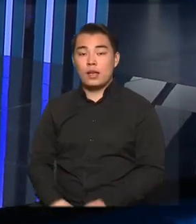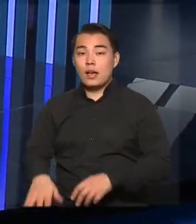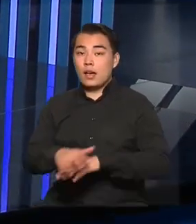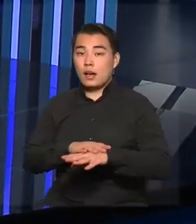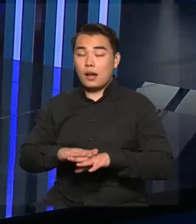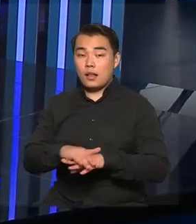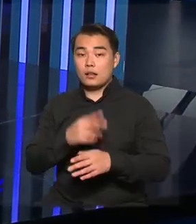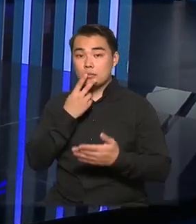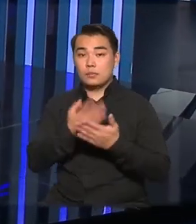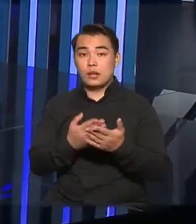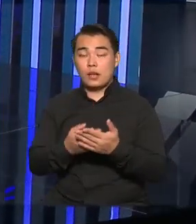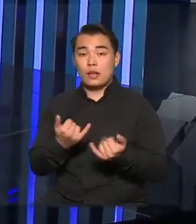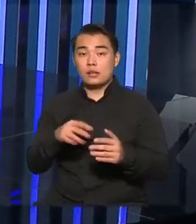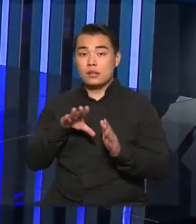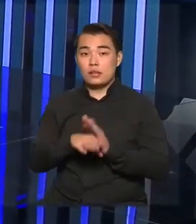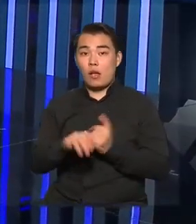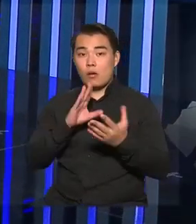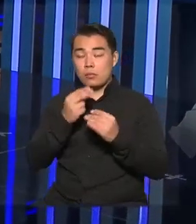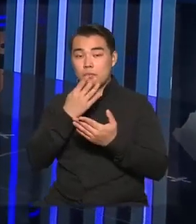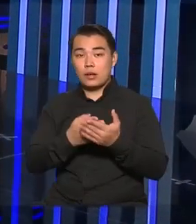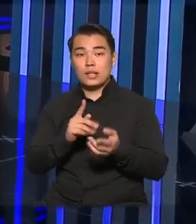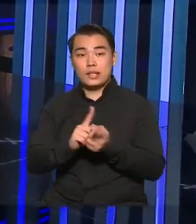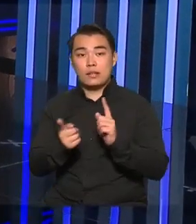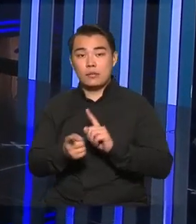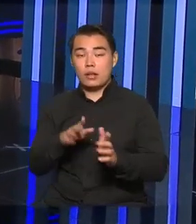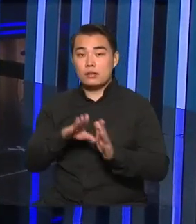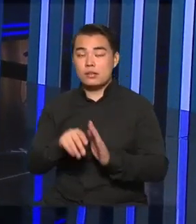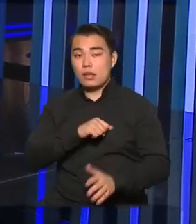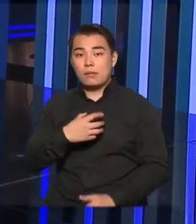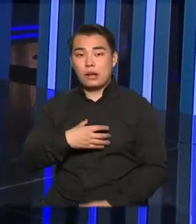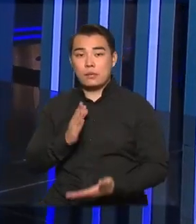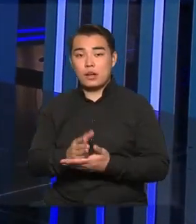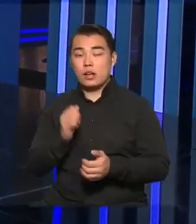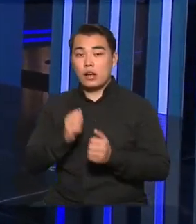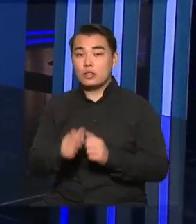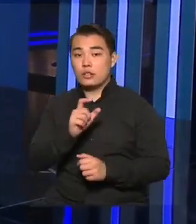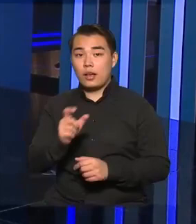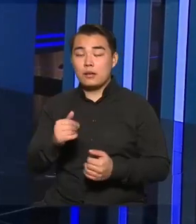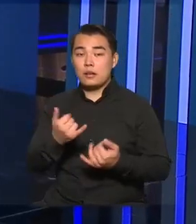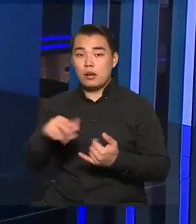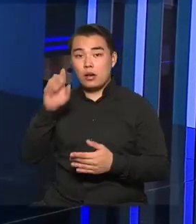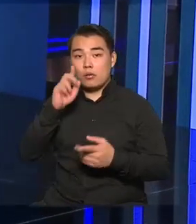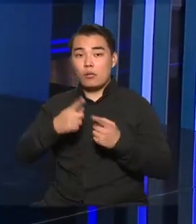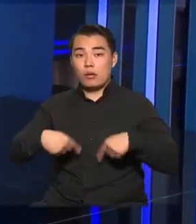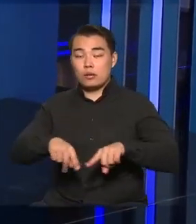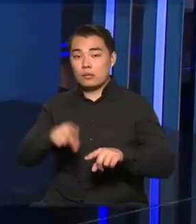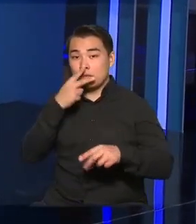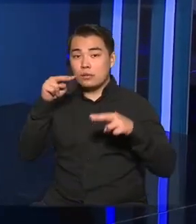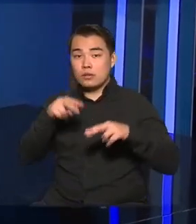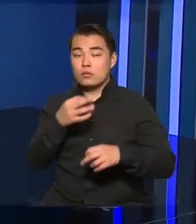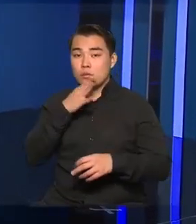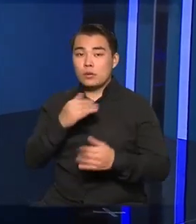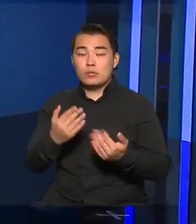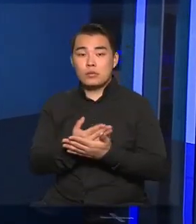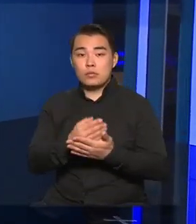Халықты биліксіне араластыру елдегі саяси реформалардың өзегі. Әр азамат мемлекеттік органдардың жұмысын бақылап, қалаған